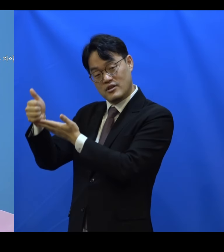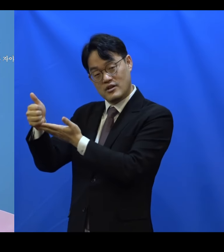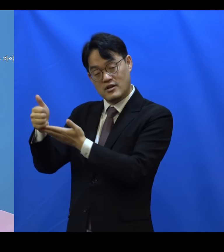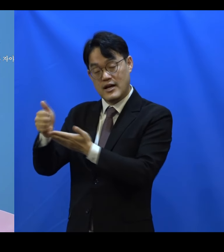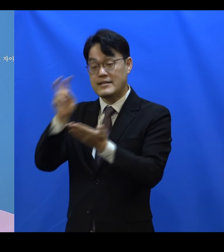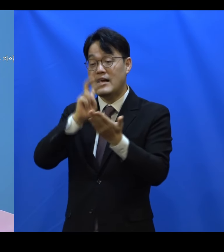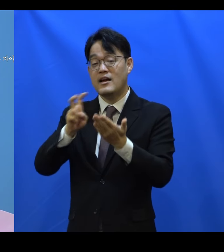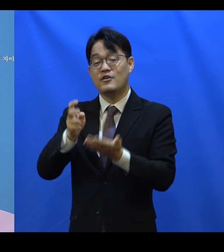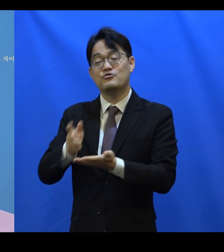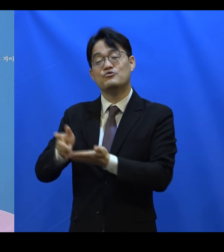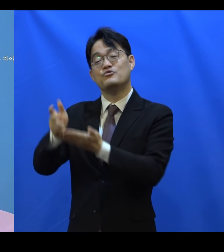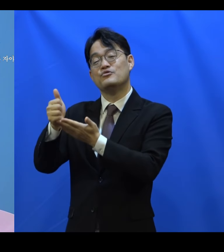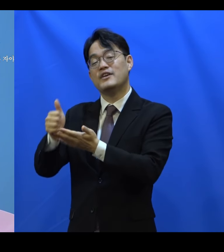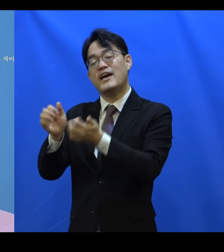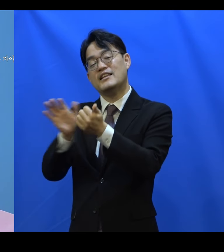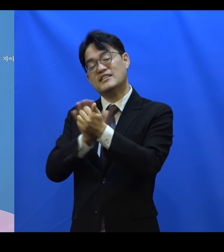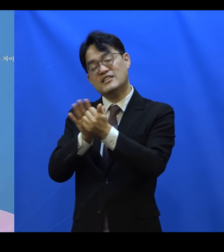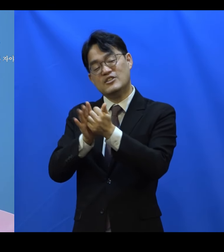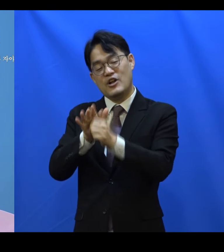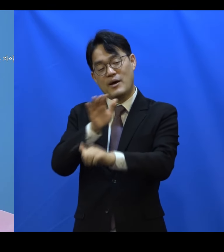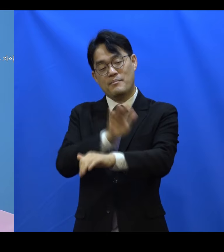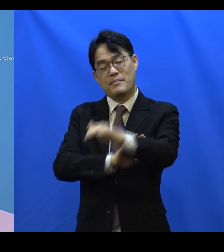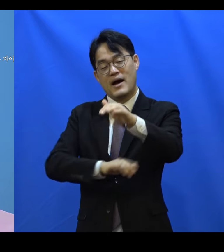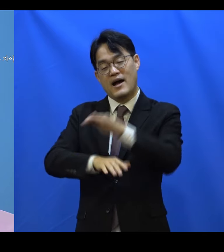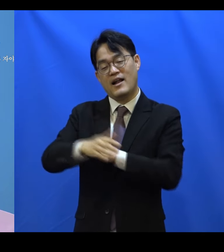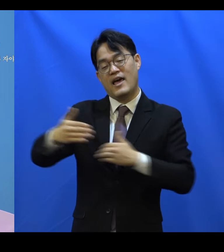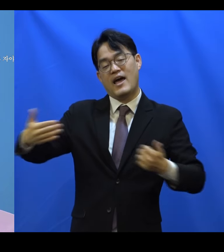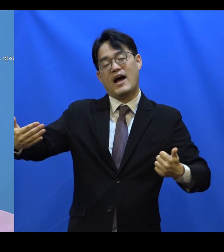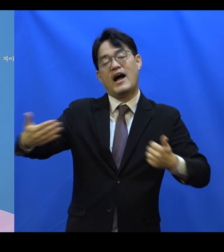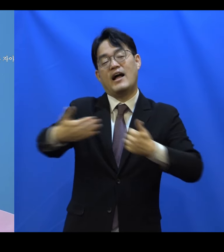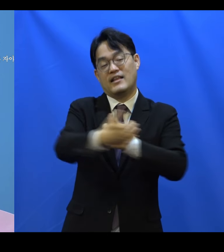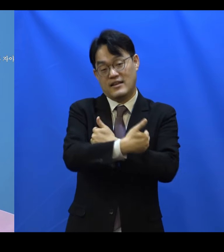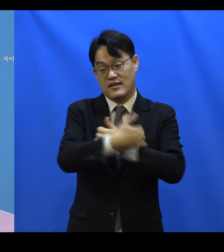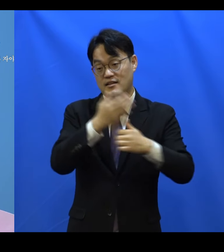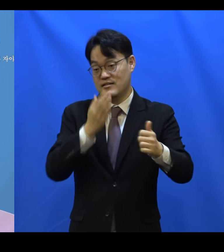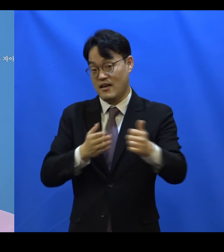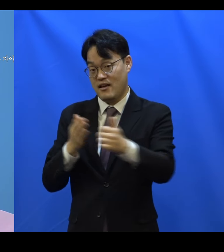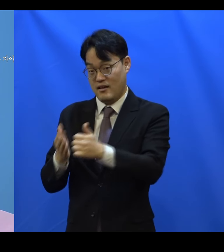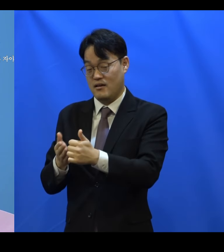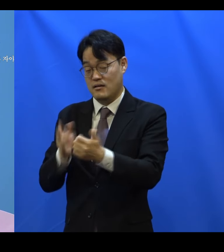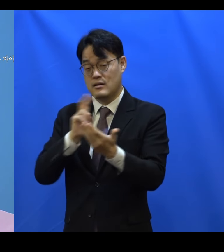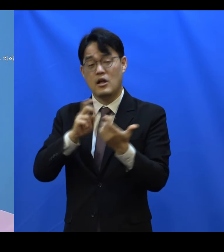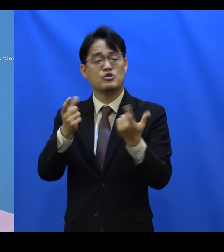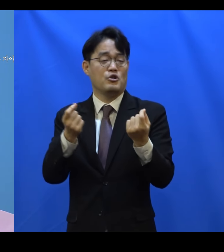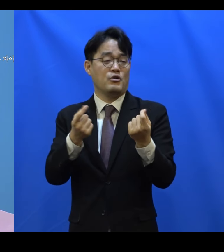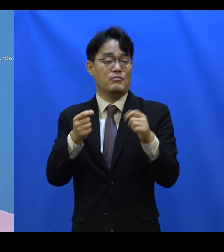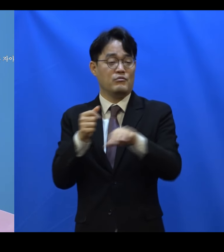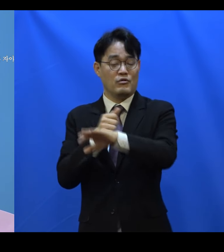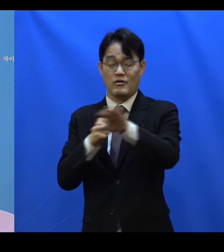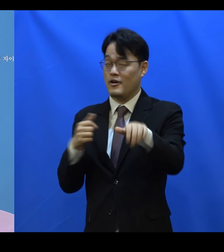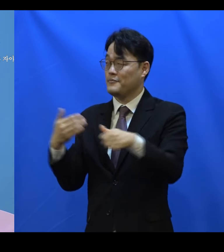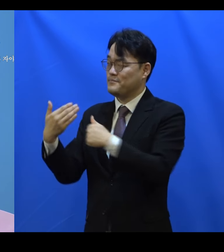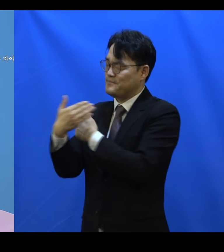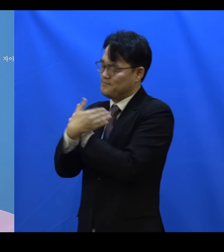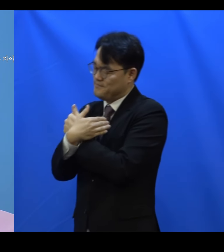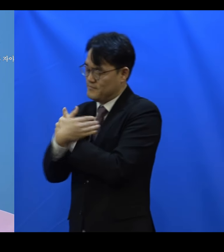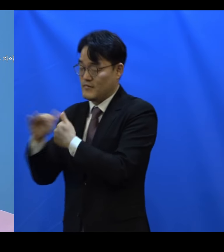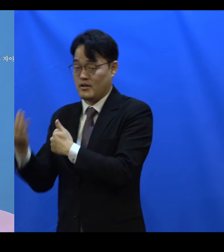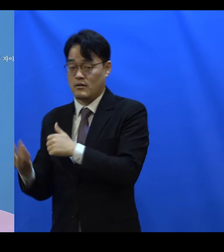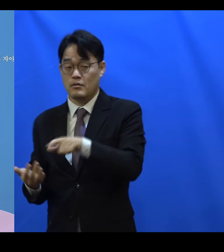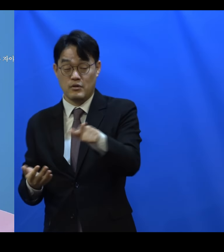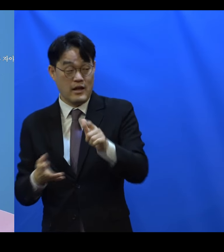우리 한 사람 한 사람을 품으십니다. 우리는 그 주님의 품 안에 안기는 경험을 하는 거예요. 여러분, 사람들로부터 소외를 느껴본 적이